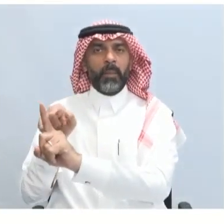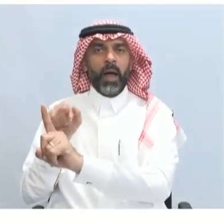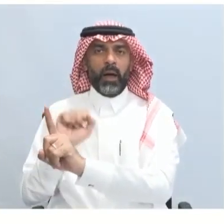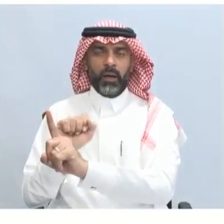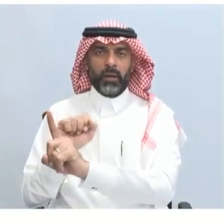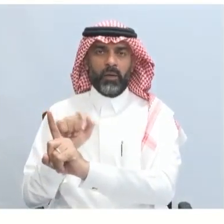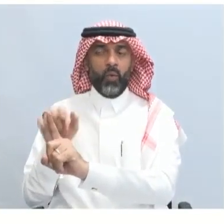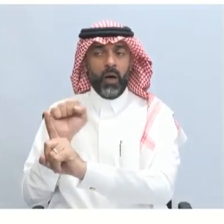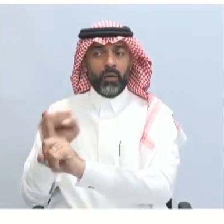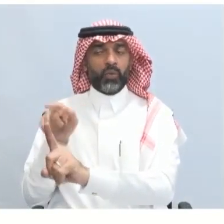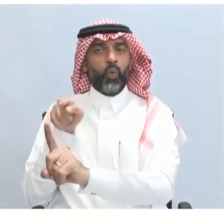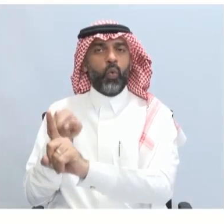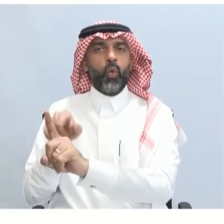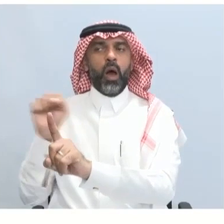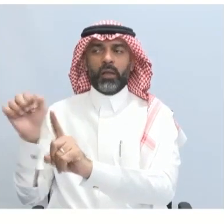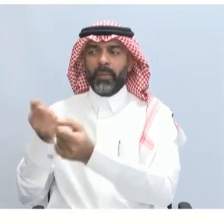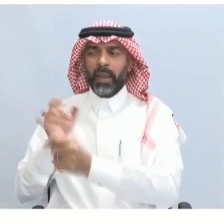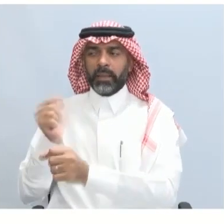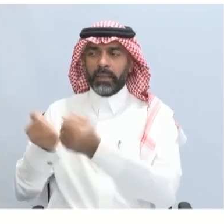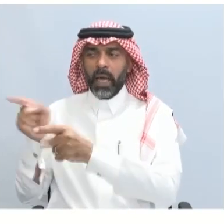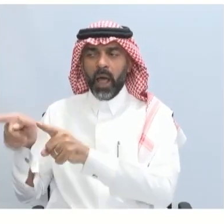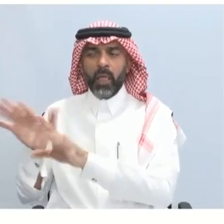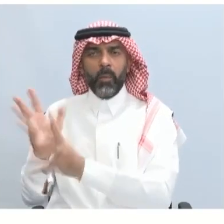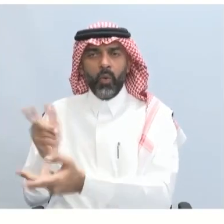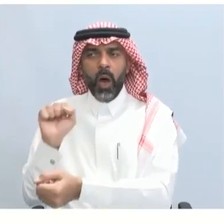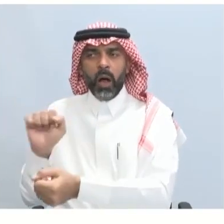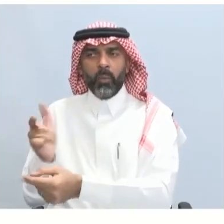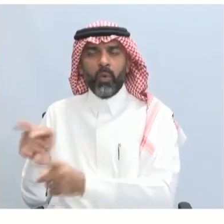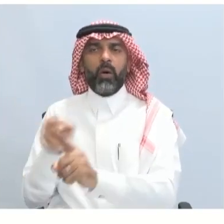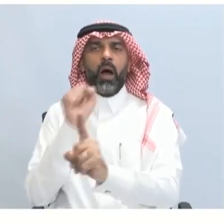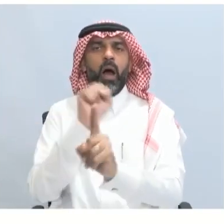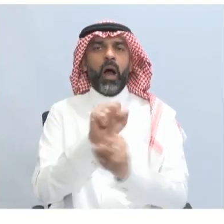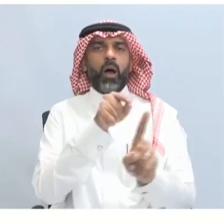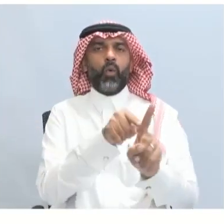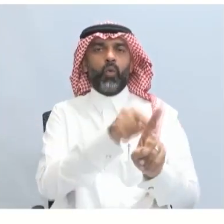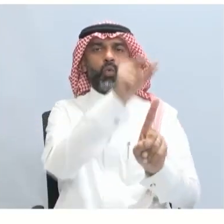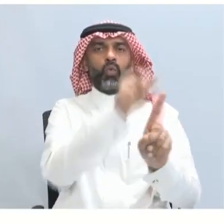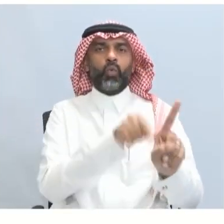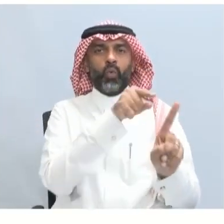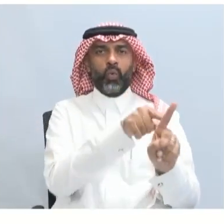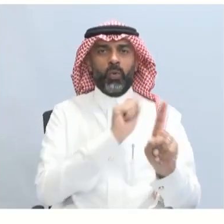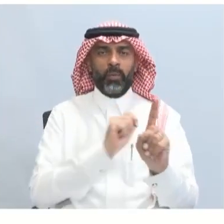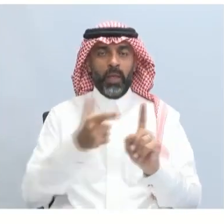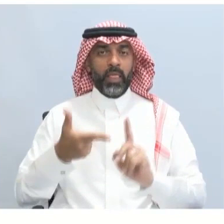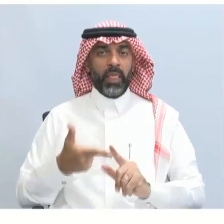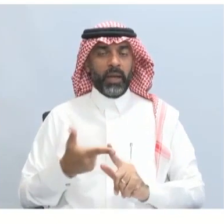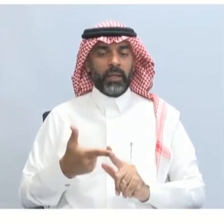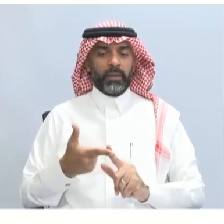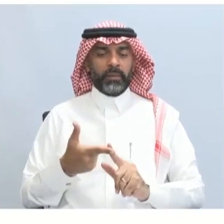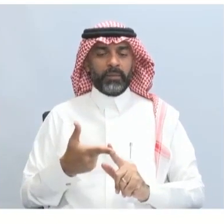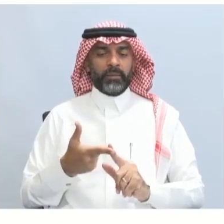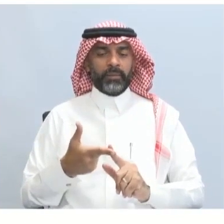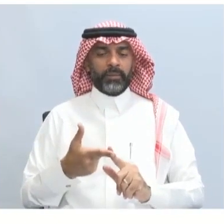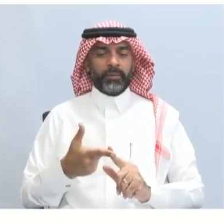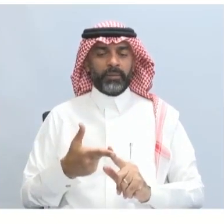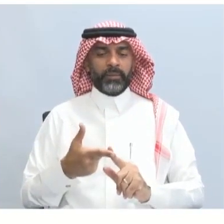لصاحبه فينظر هذه السياره لمن فوجود صاحب حق لهذه السياره الامر الثاني وجود شخص